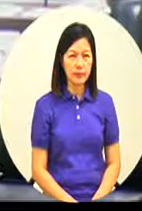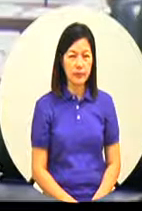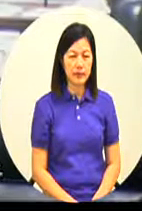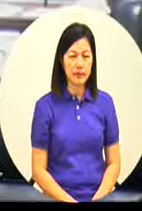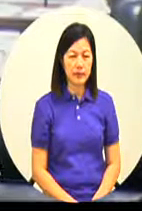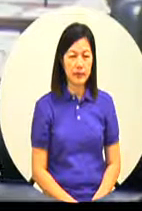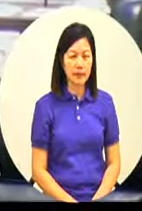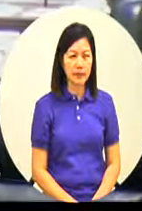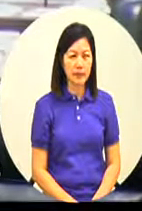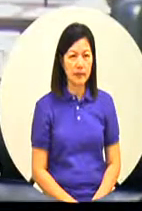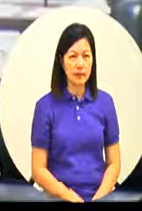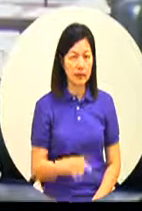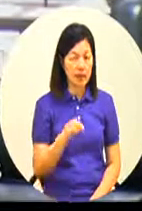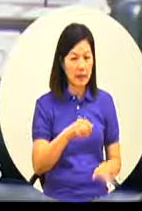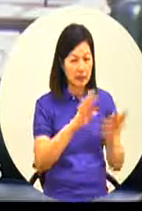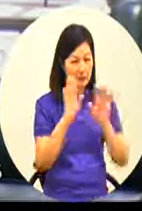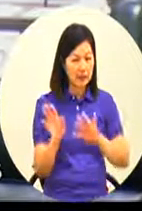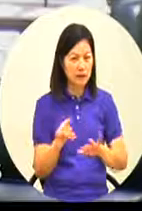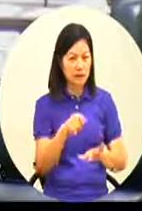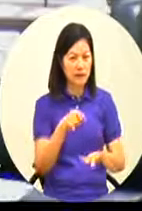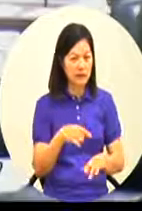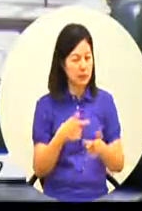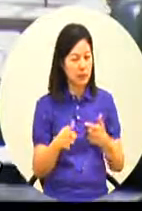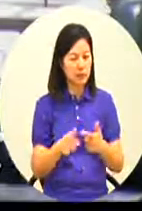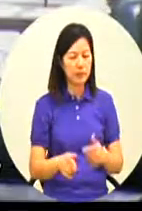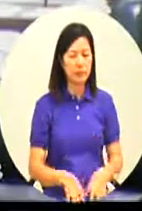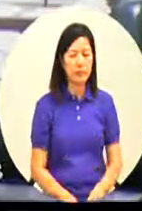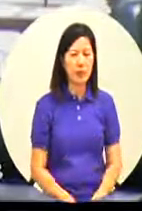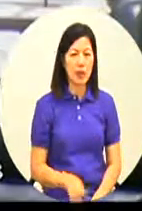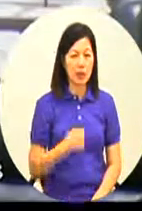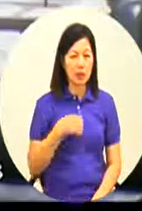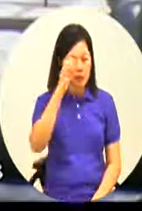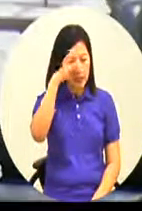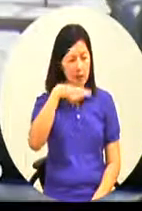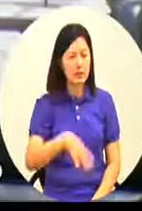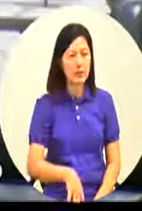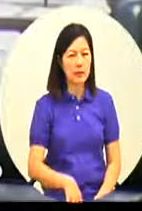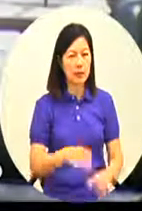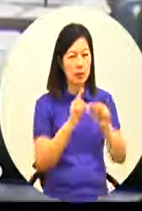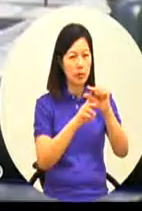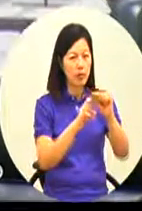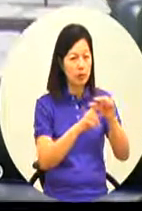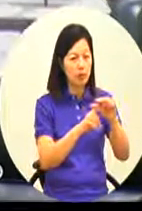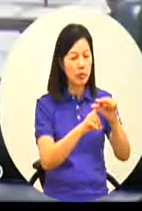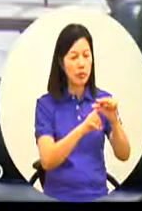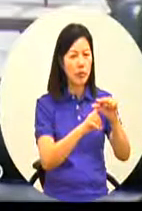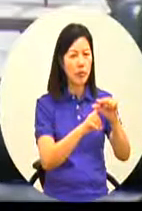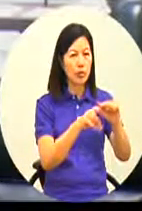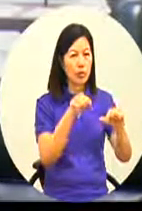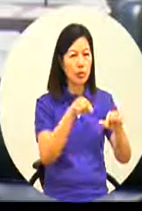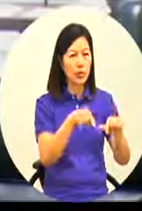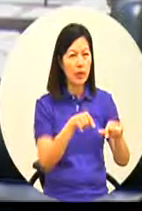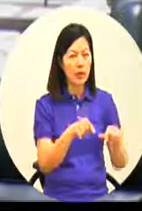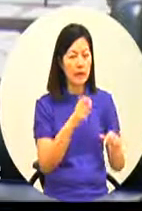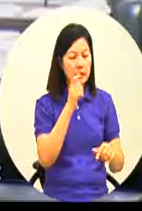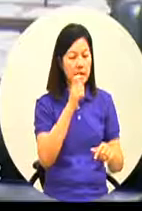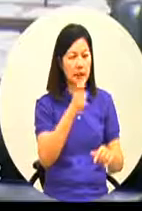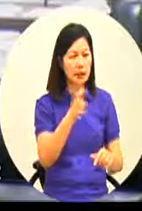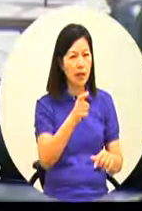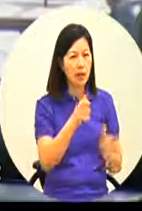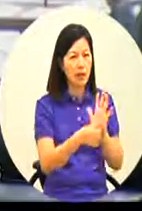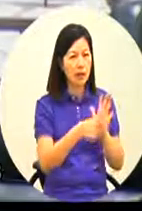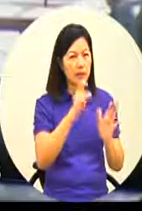了？所以在这样子的一个状况底下啦，我是不是看到就是说台中的这个他们叫做税务局